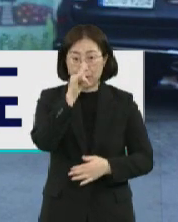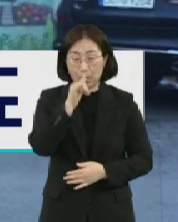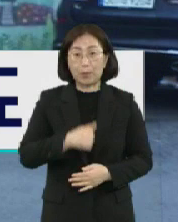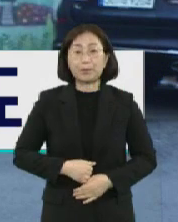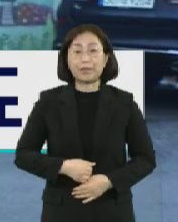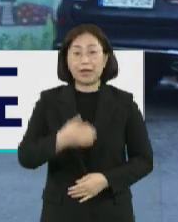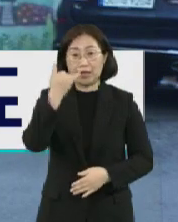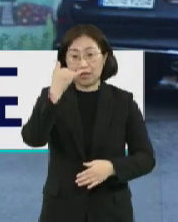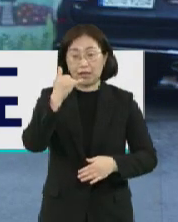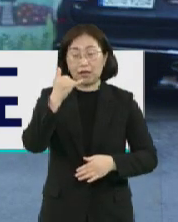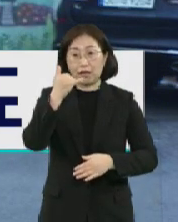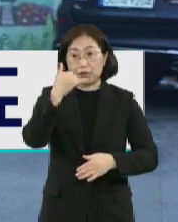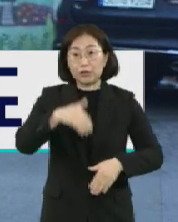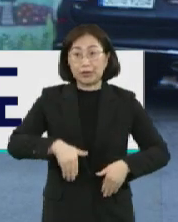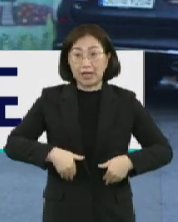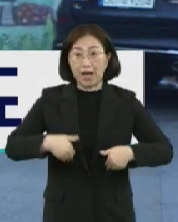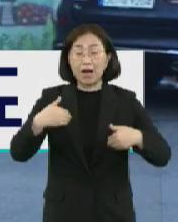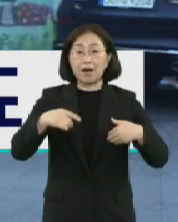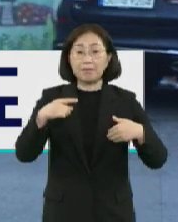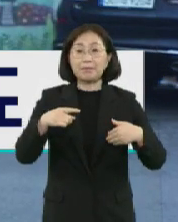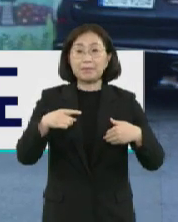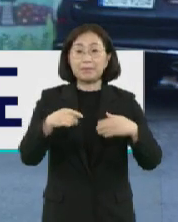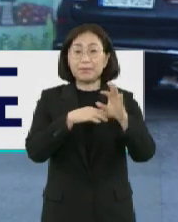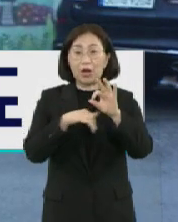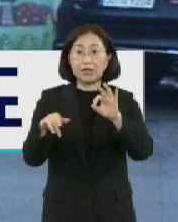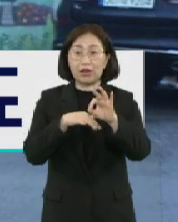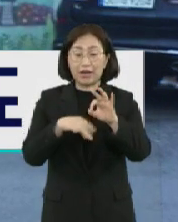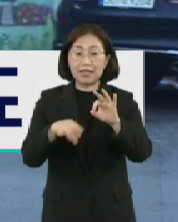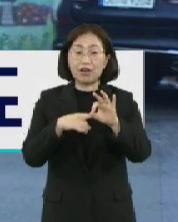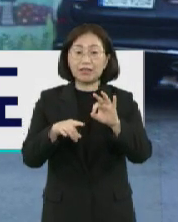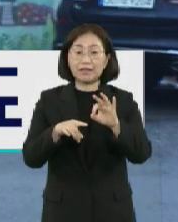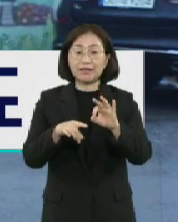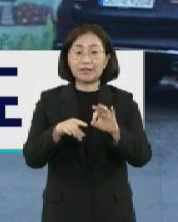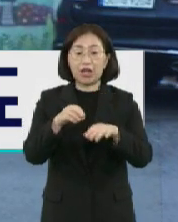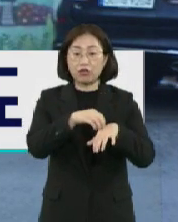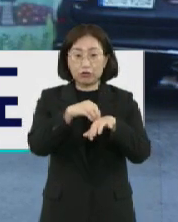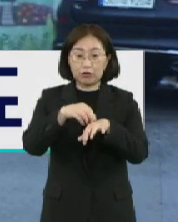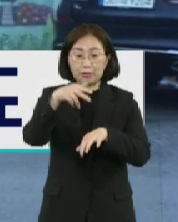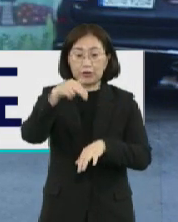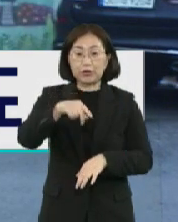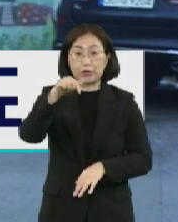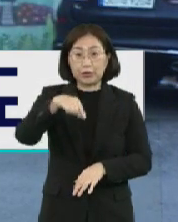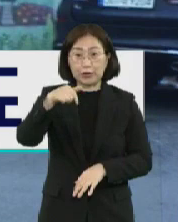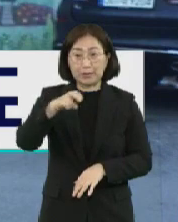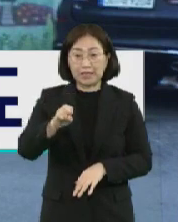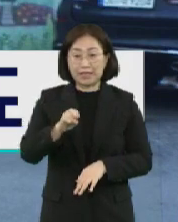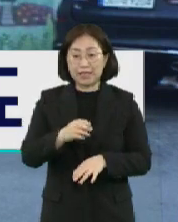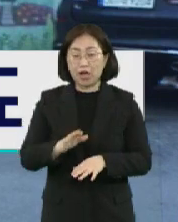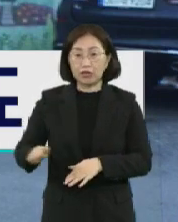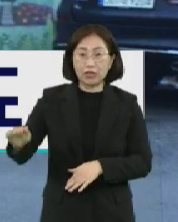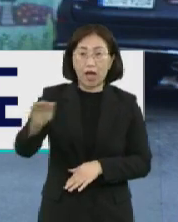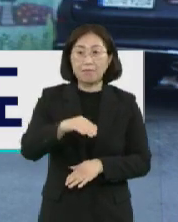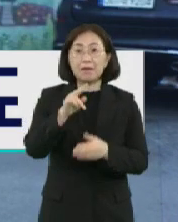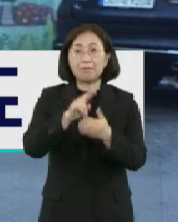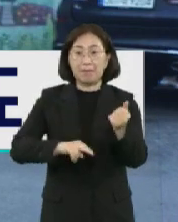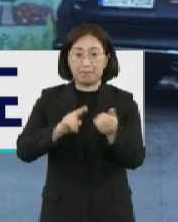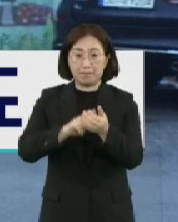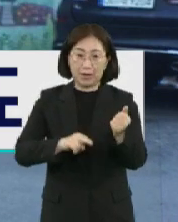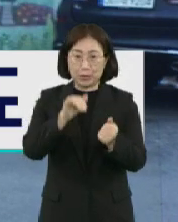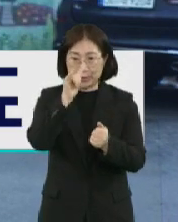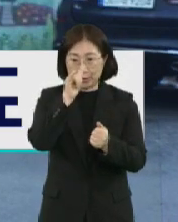구로 축제 대신 주꾸미 드라이브 스스로 판매가 시작된 서천 에선 제철 수산물을 즐기려는 미식가들의 발길이 이어졌습니다